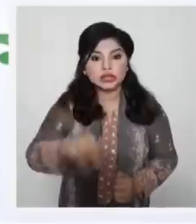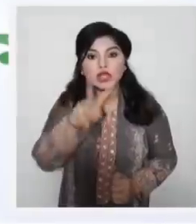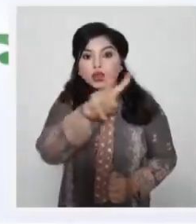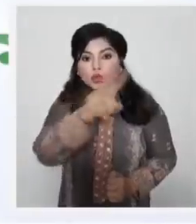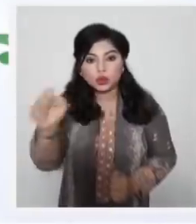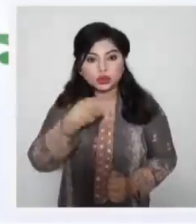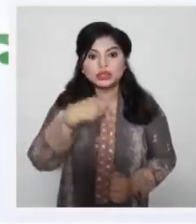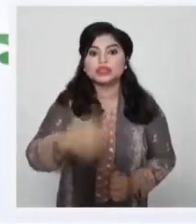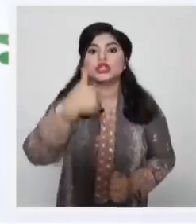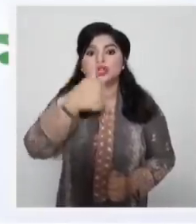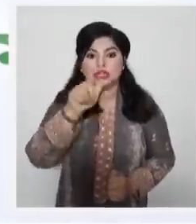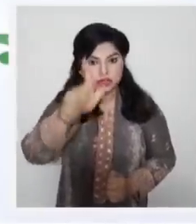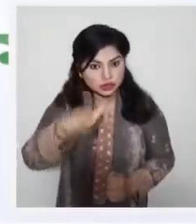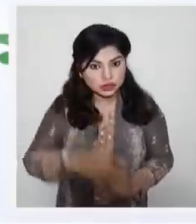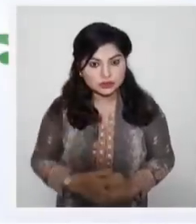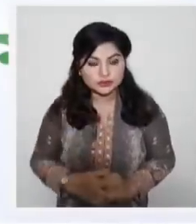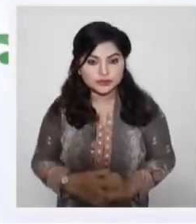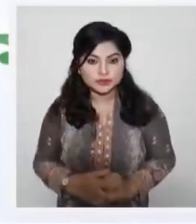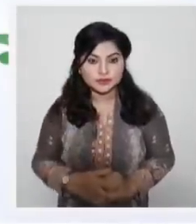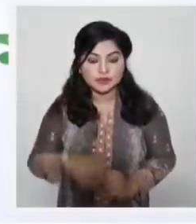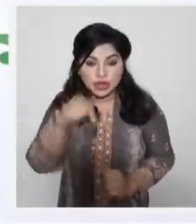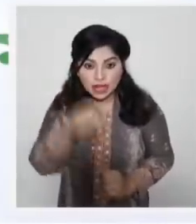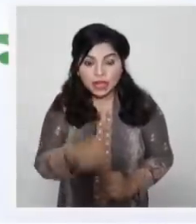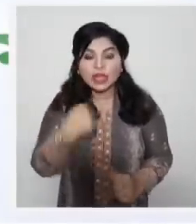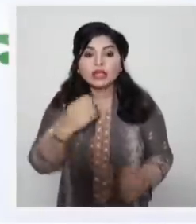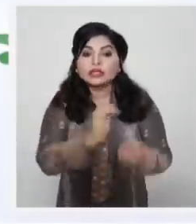ব্যক্তিগত সুরক্ষা সামগ্রী বর্তমানে মজুত আছে